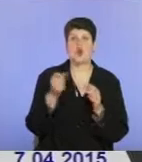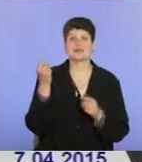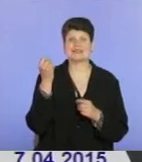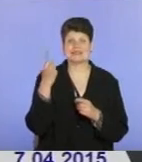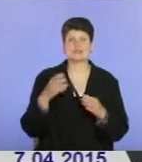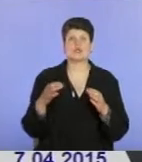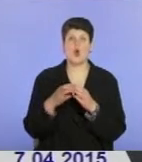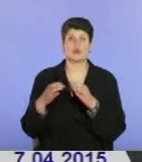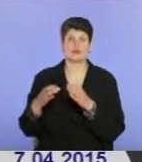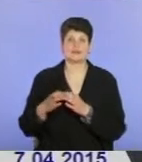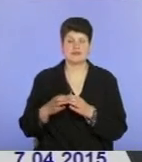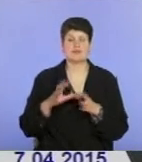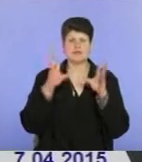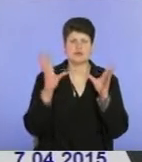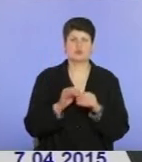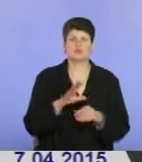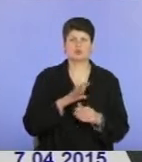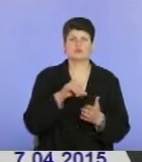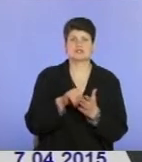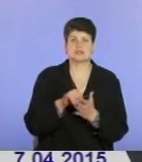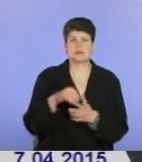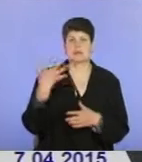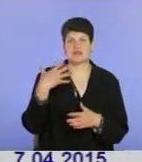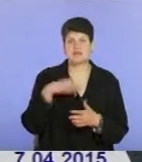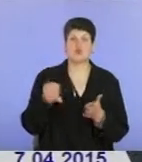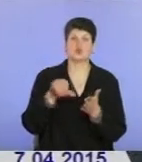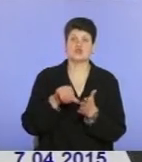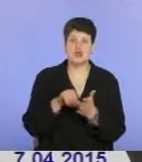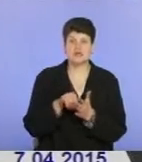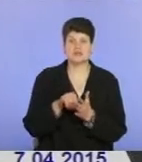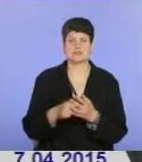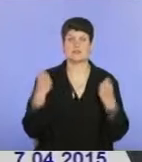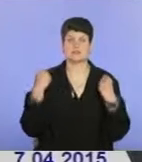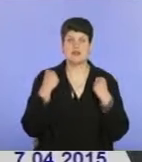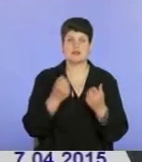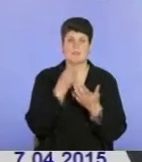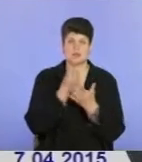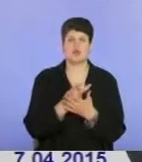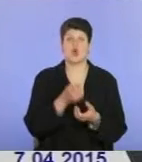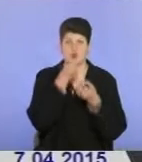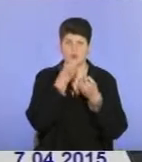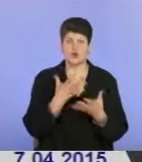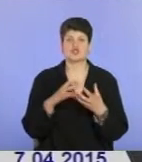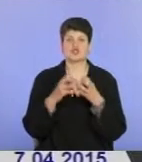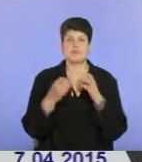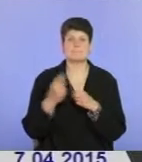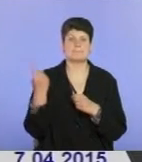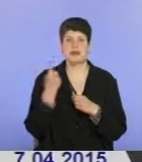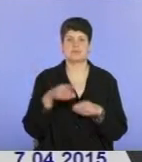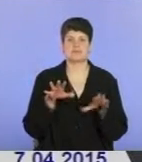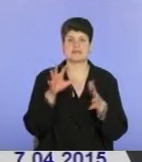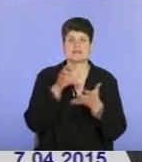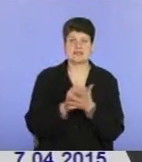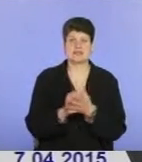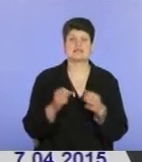фізичної культури загалом було представлено близько 50 учасників спортсмени показали хороші результати перше місце зайняла збірна